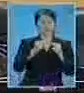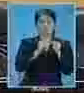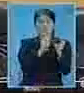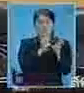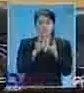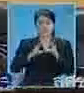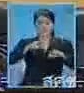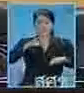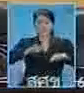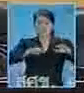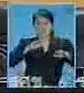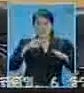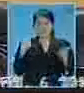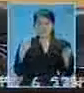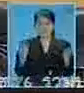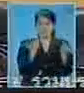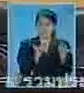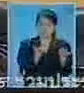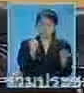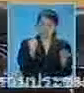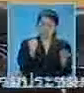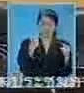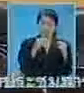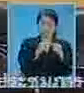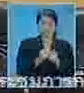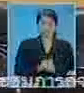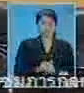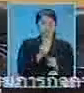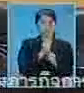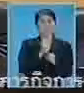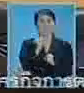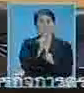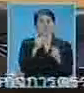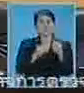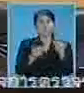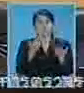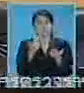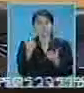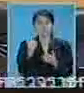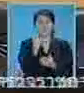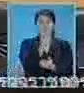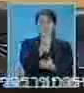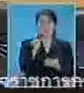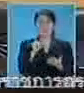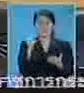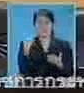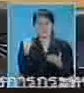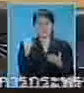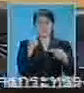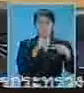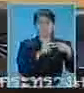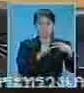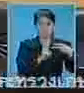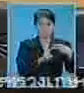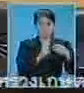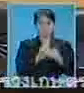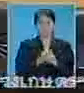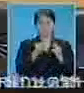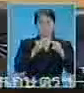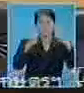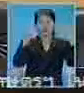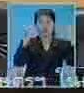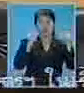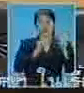ะส่งผลต่อเสถียรภาพเศรษฐกิจหรือไม่นั้นเนี่ยมีอยู่2วิธีหลักๆวิธีแรกเนี่ยท่านนายกรัฐมนตรีได้ชี้ให้ท่านเห็นแล้วเมื่อว